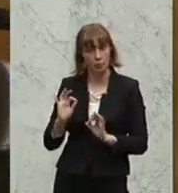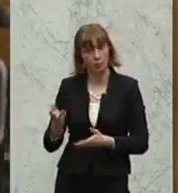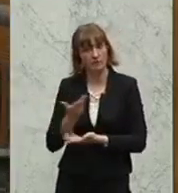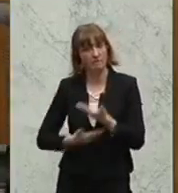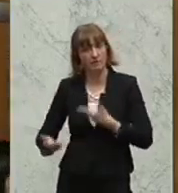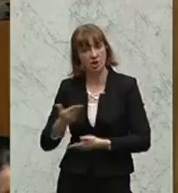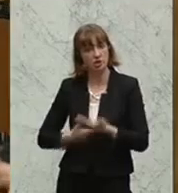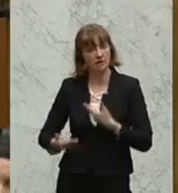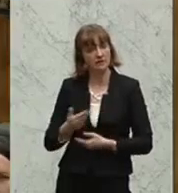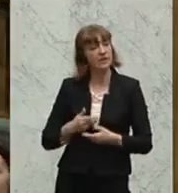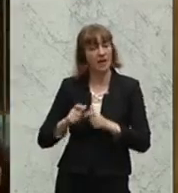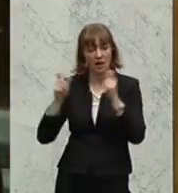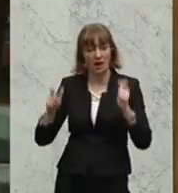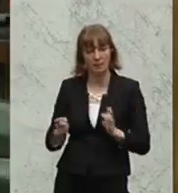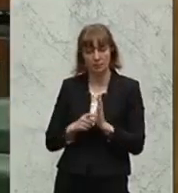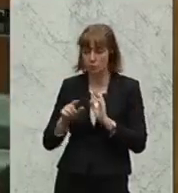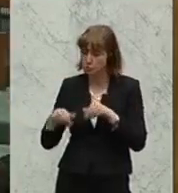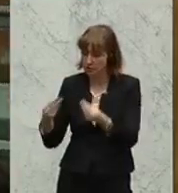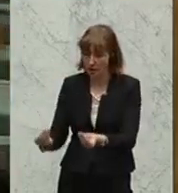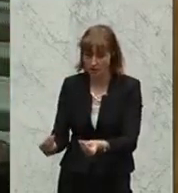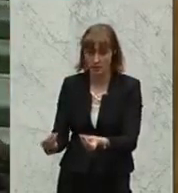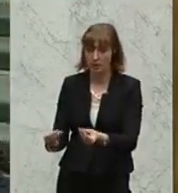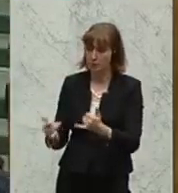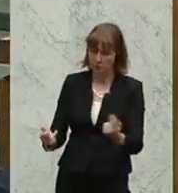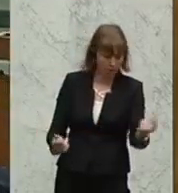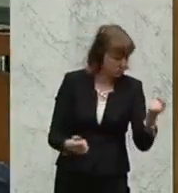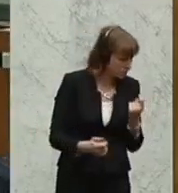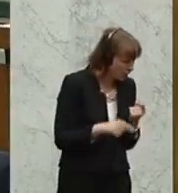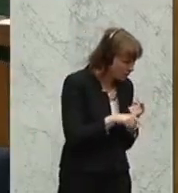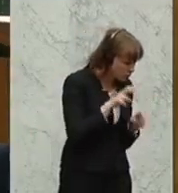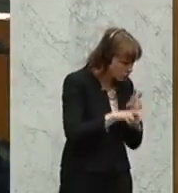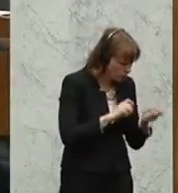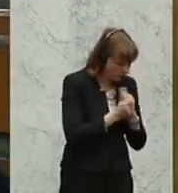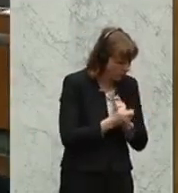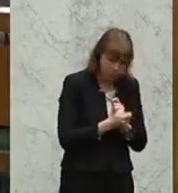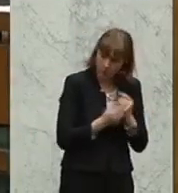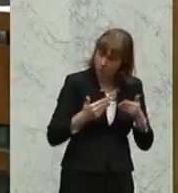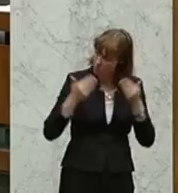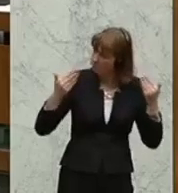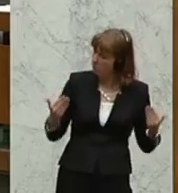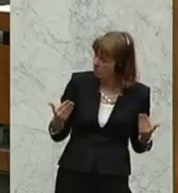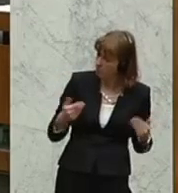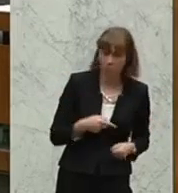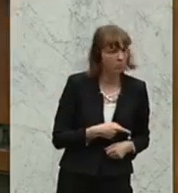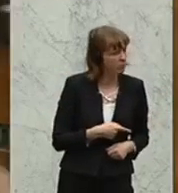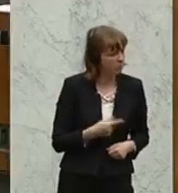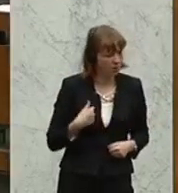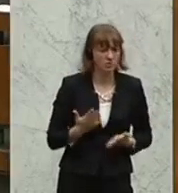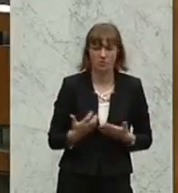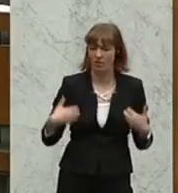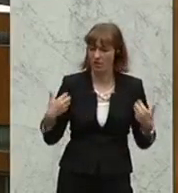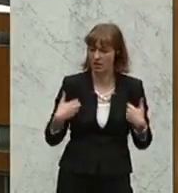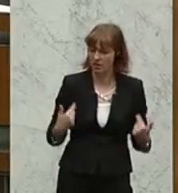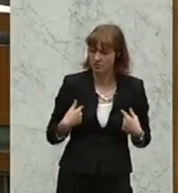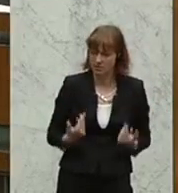seiner Unterschrift, Maßnahmen unterstützt, die in eine ganz andere Richtung gehen, nämlich der Tourismus ist ein wichtiger Wirtschaftszweig